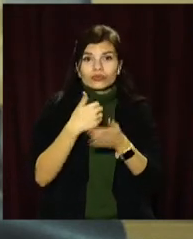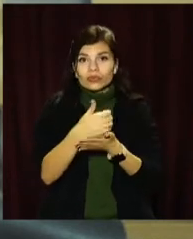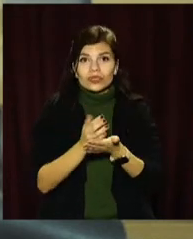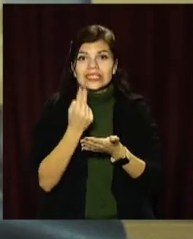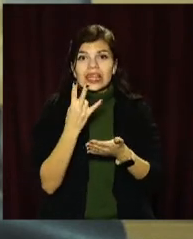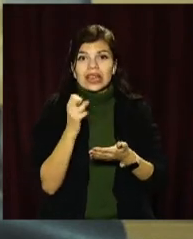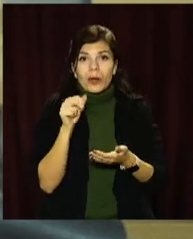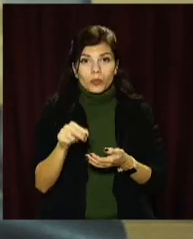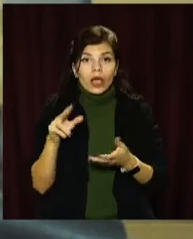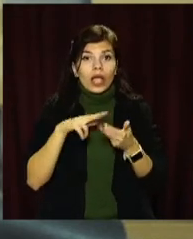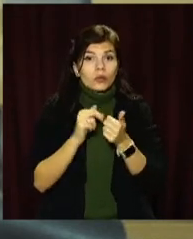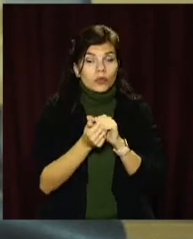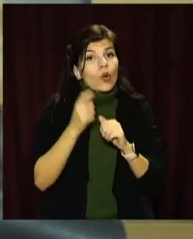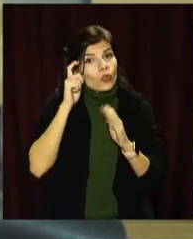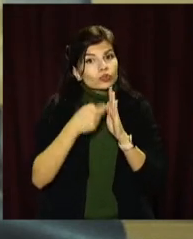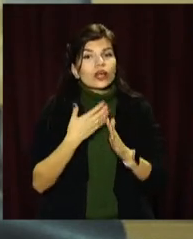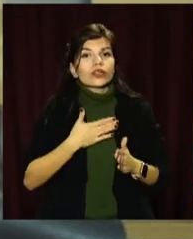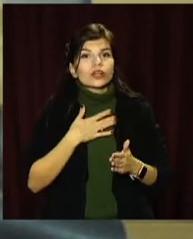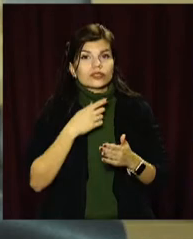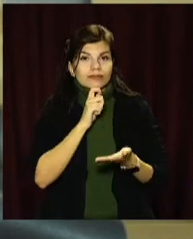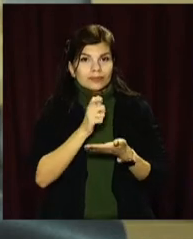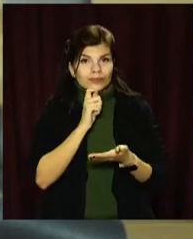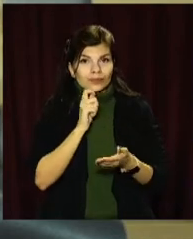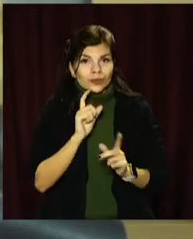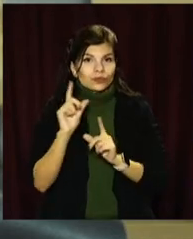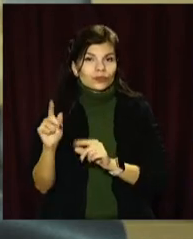ЦНАПі Кам'янського, дізнавалася наша знімальна група.